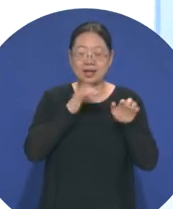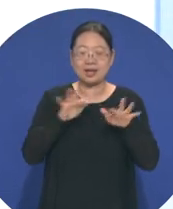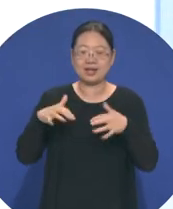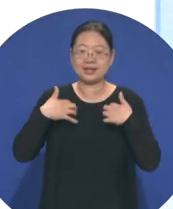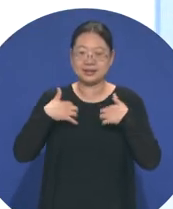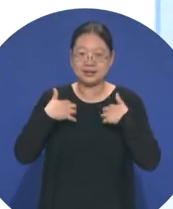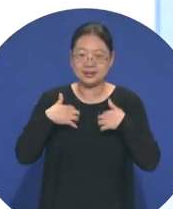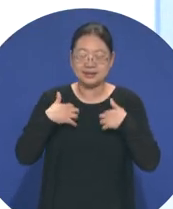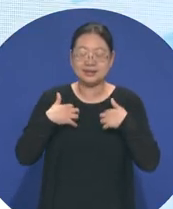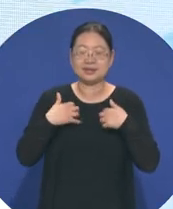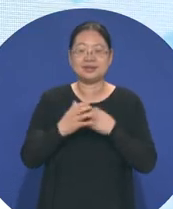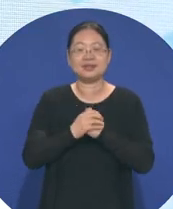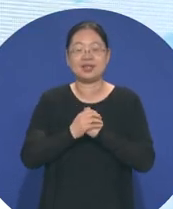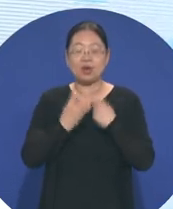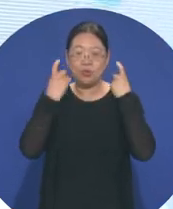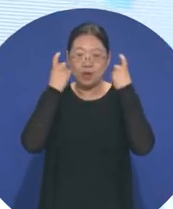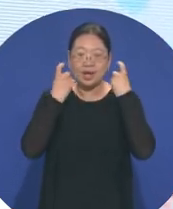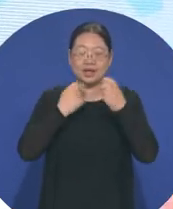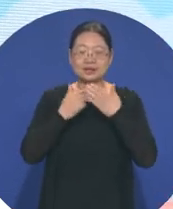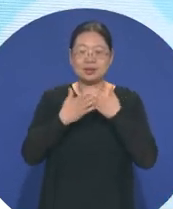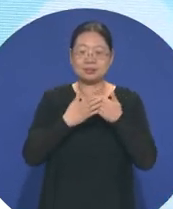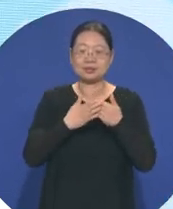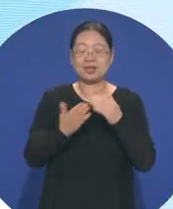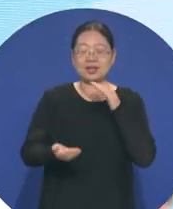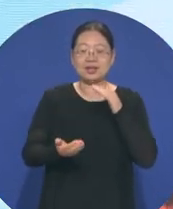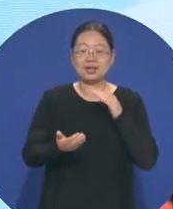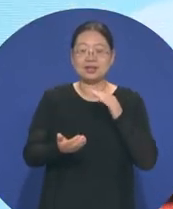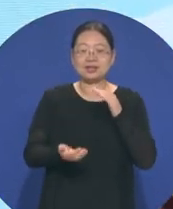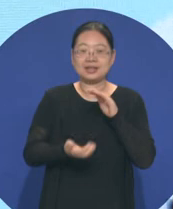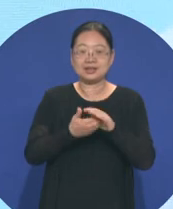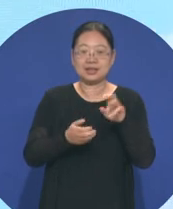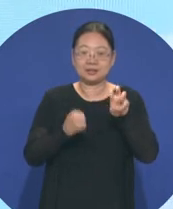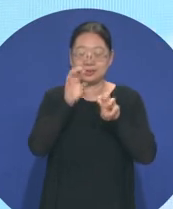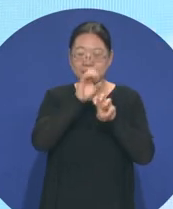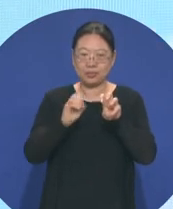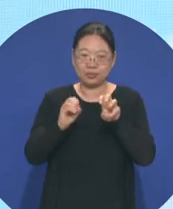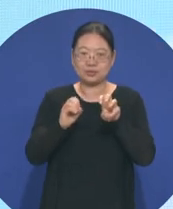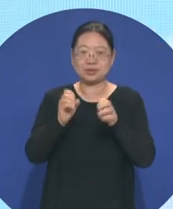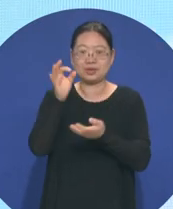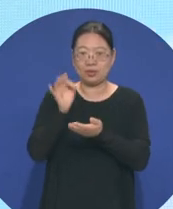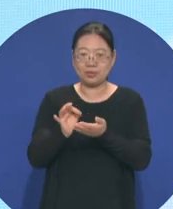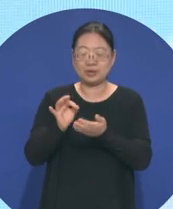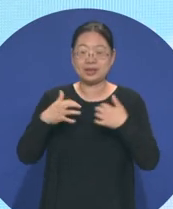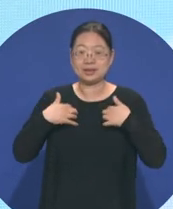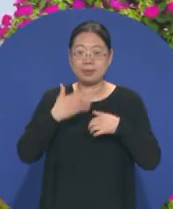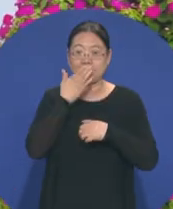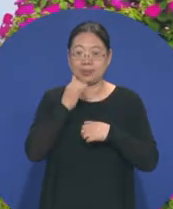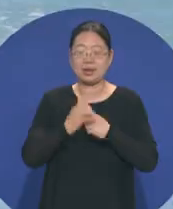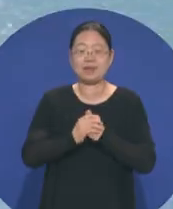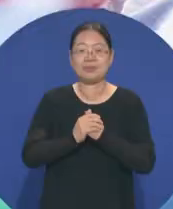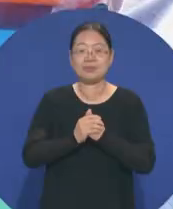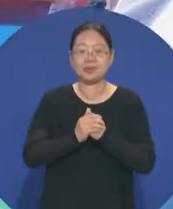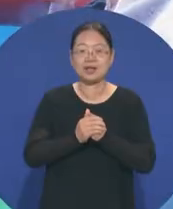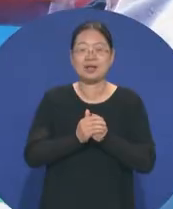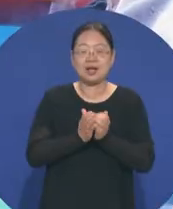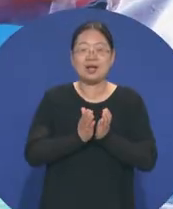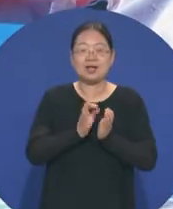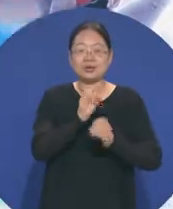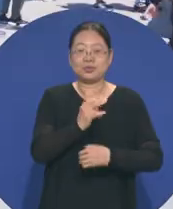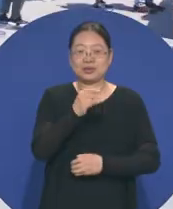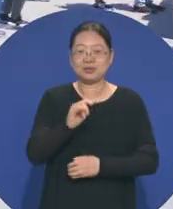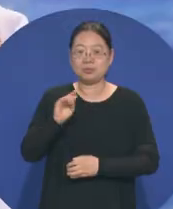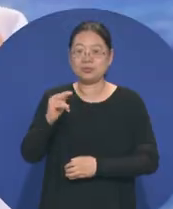수 있는 해양 레저 관광과 체험을 최대 30% 저렴하게 즐길 수 있는 상품입니다 상품은